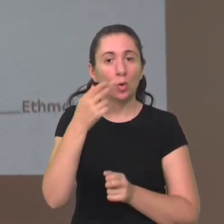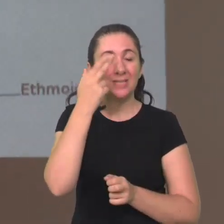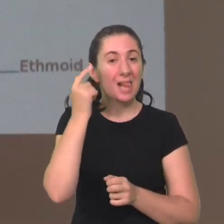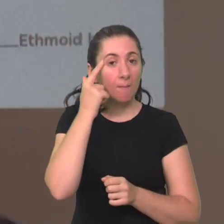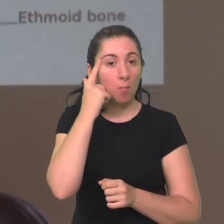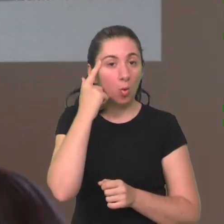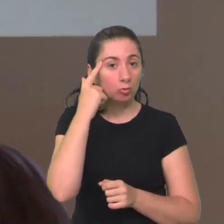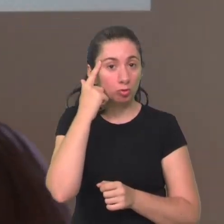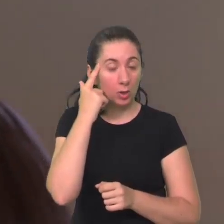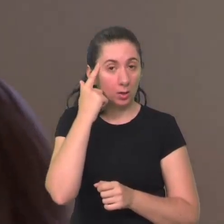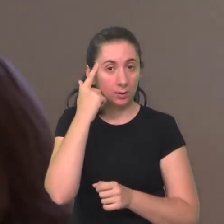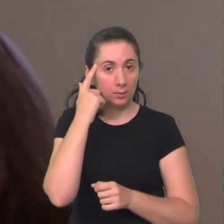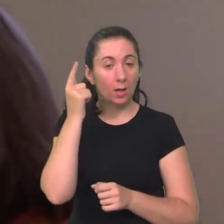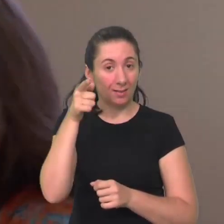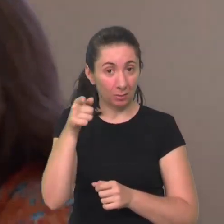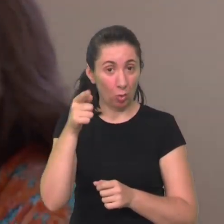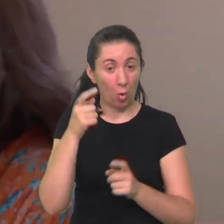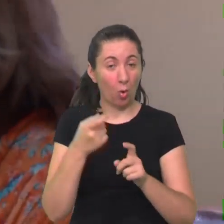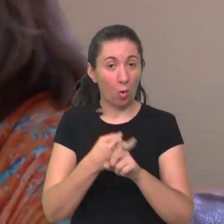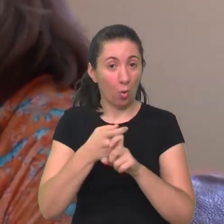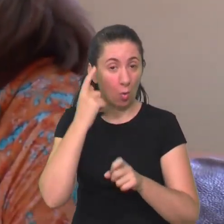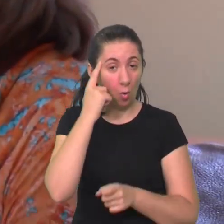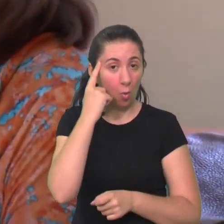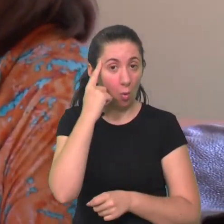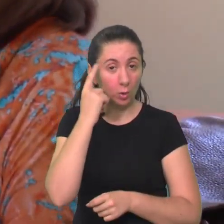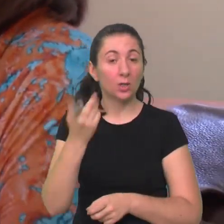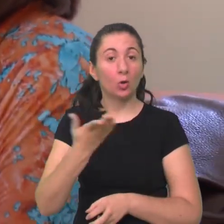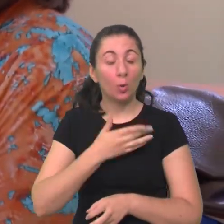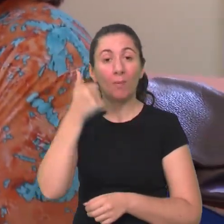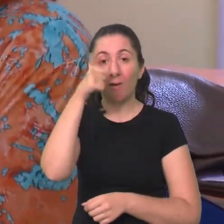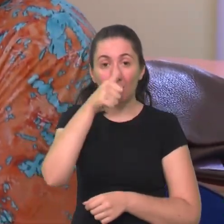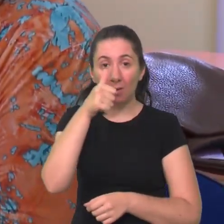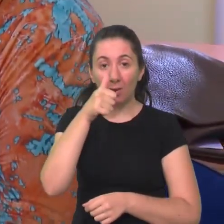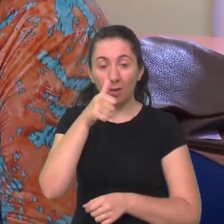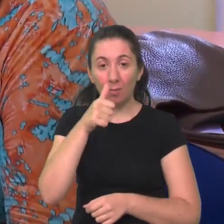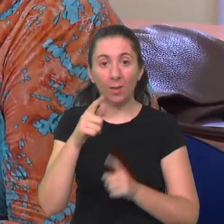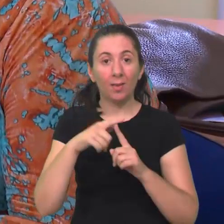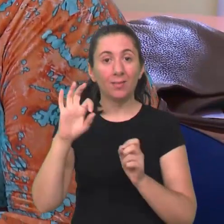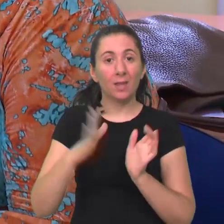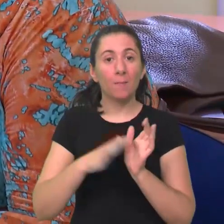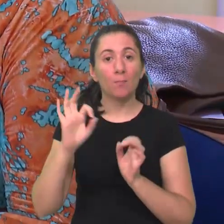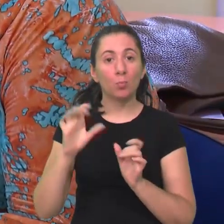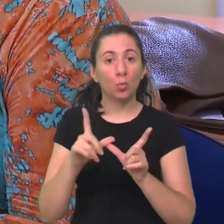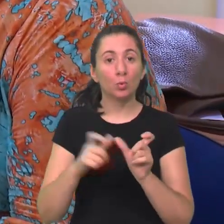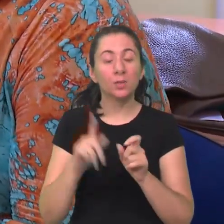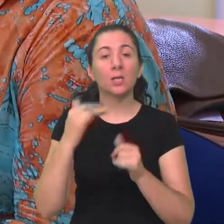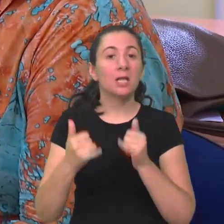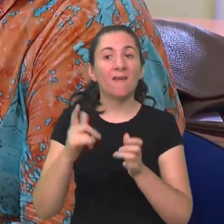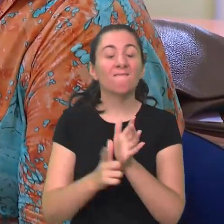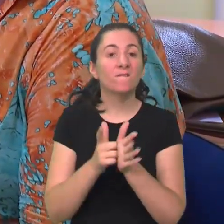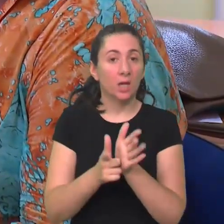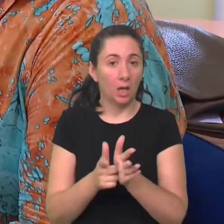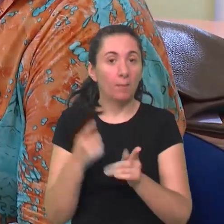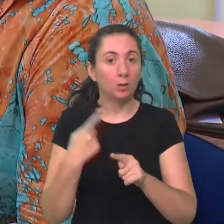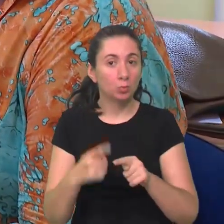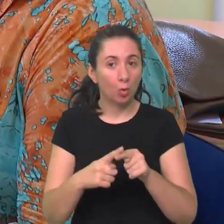sljepoočna kost. Ta temporalna kost je zapravo dobila ime po tempusu ili po vremenu. Zašto? Zato što